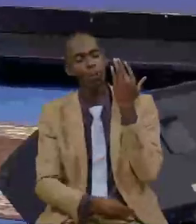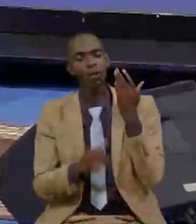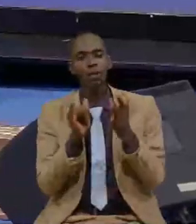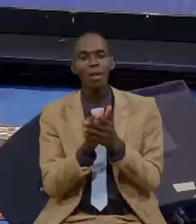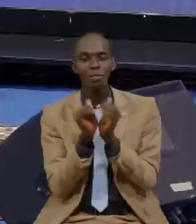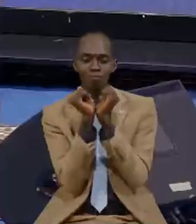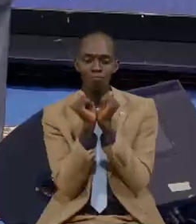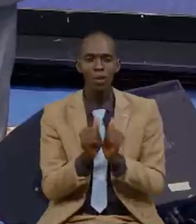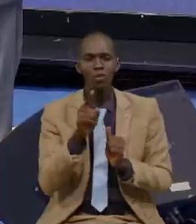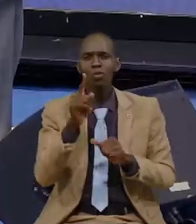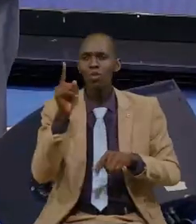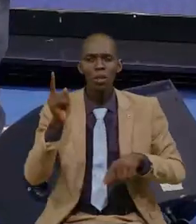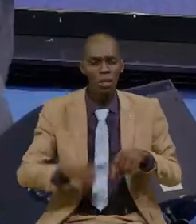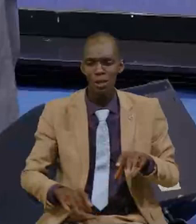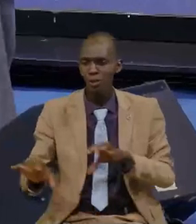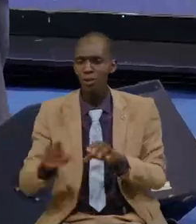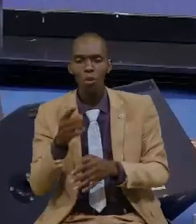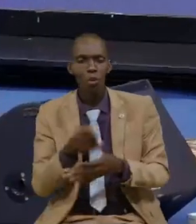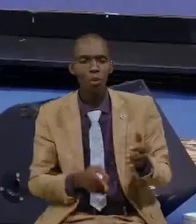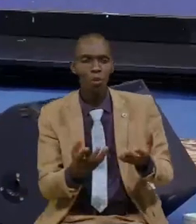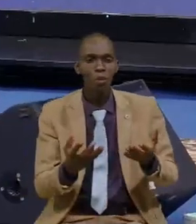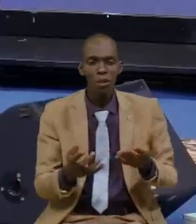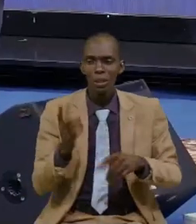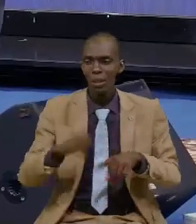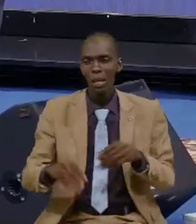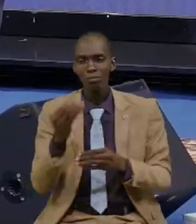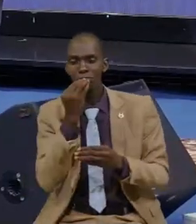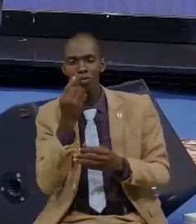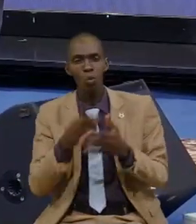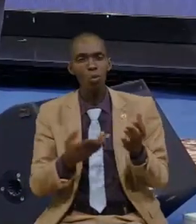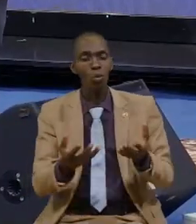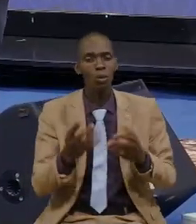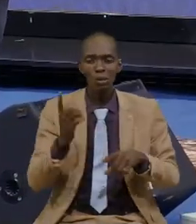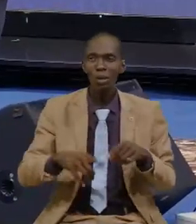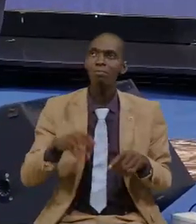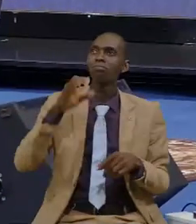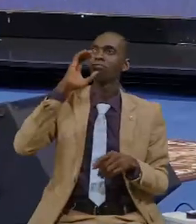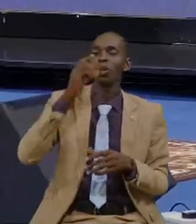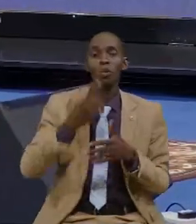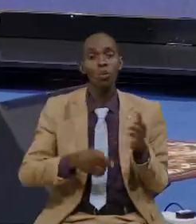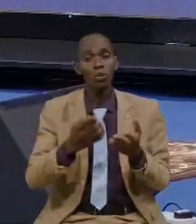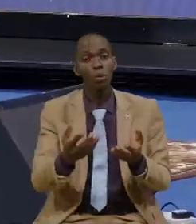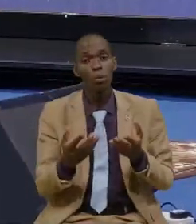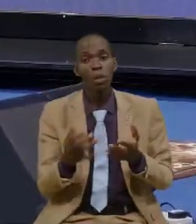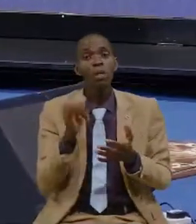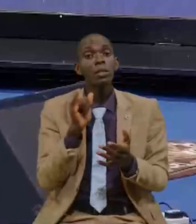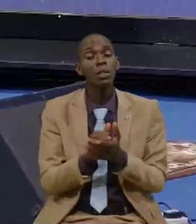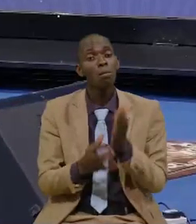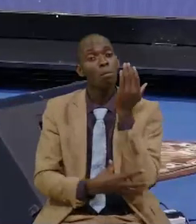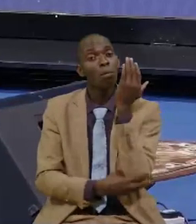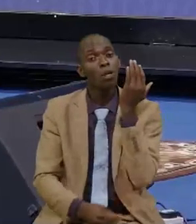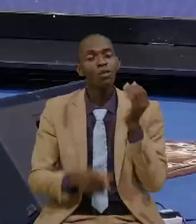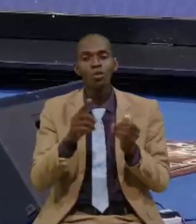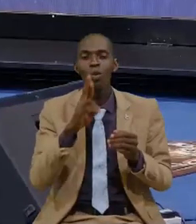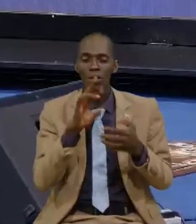pauvreté qui t'a lié, tu ne peux jamais faire ce que tu veux. Tu ne peux pas manger ce que tu veux, boire ce que tu veux.